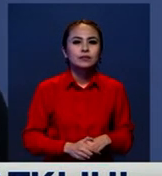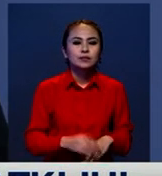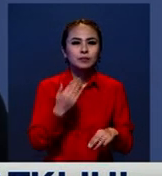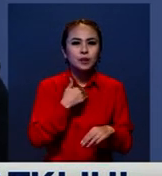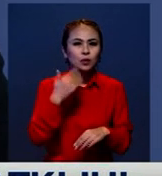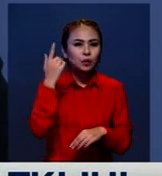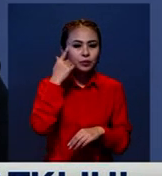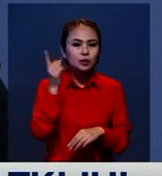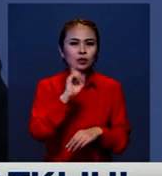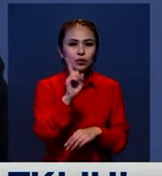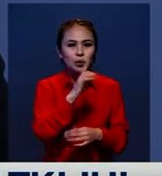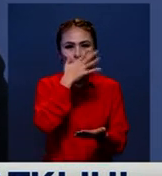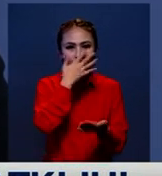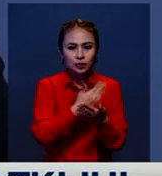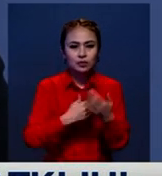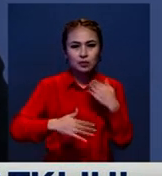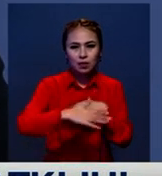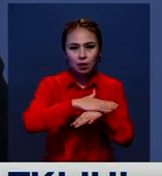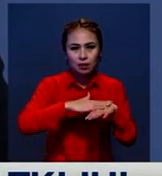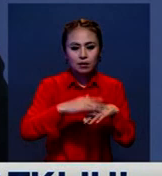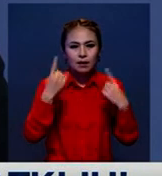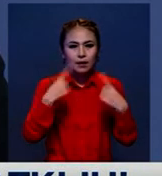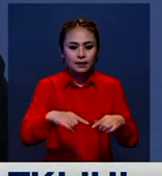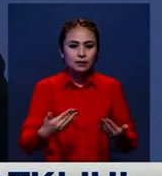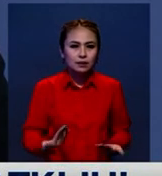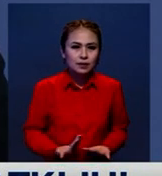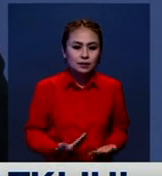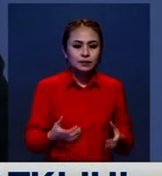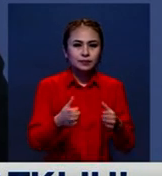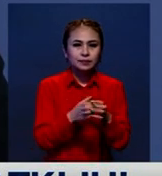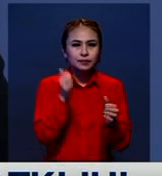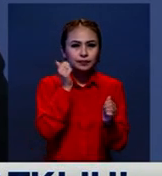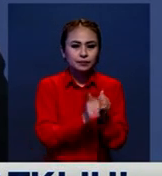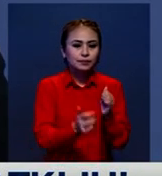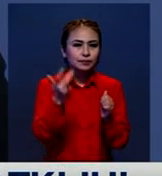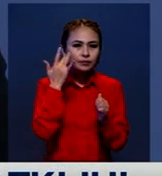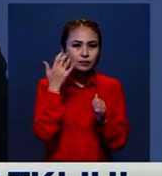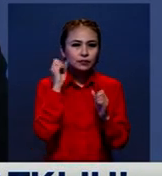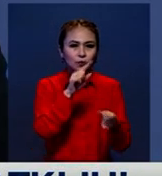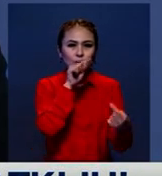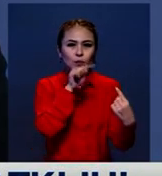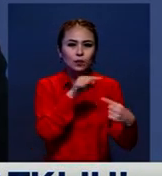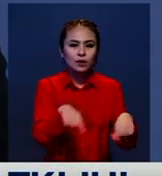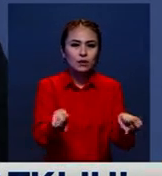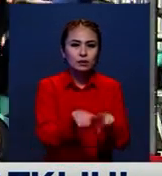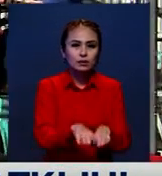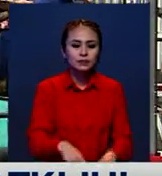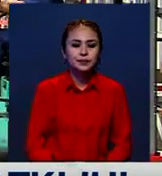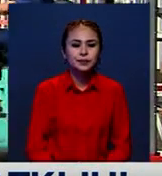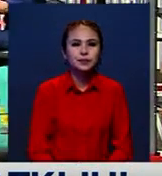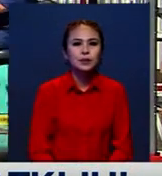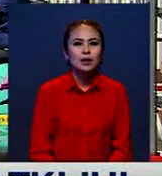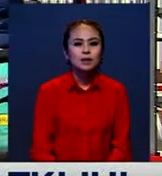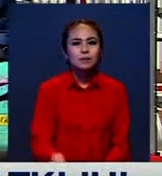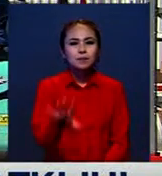Менің ойымша, өз халқының қайғы қасіретті арқылы баю, сатқындықпен адам өлтірумен тең.